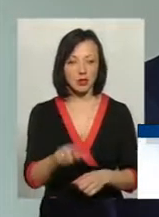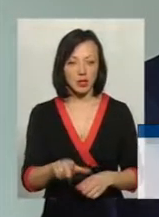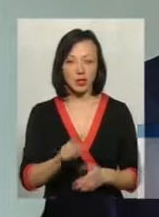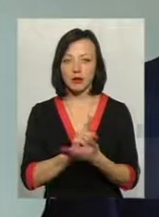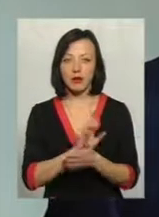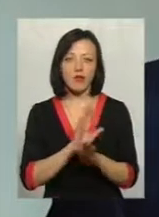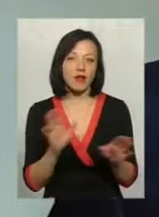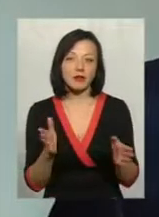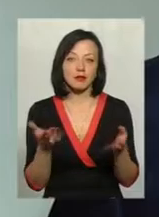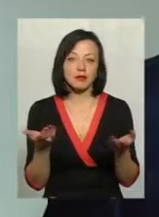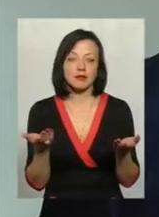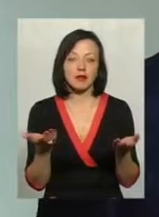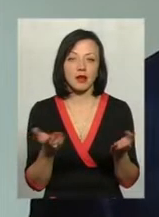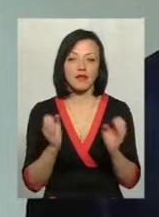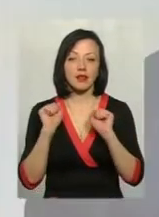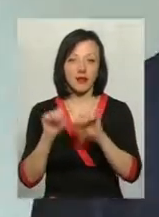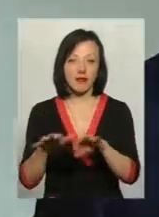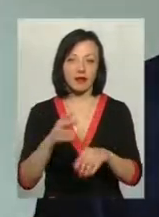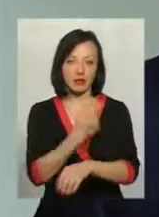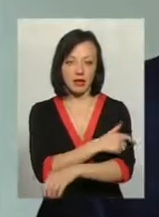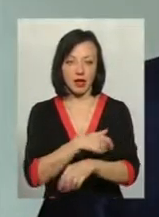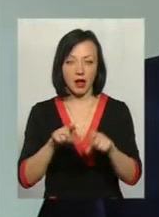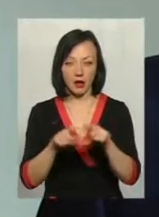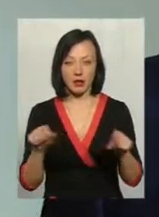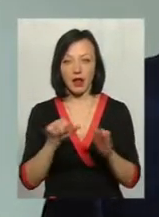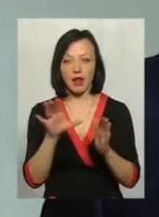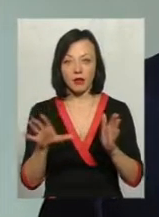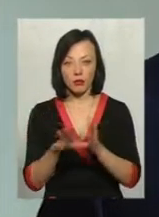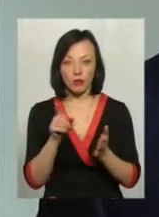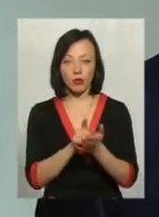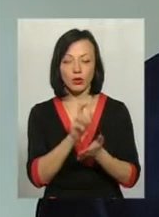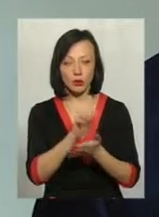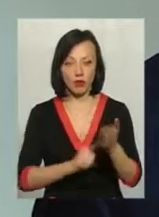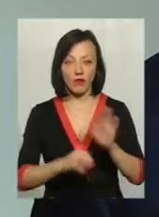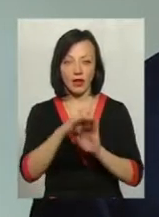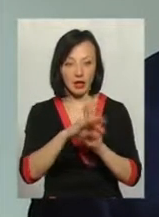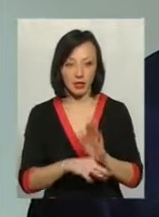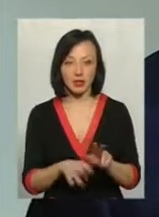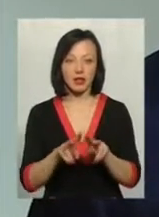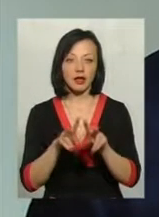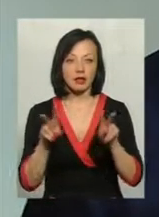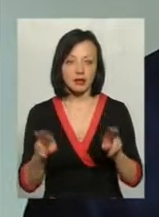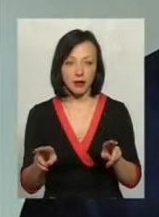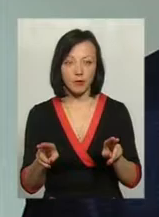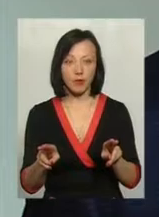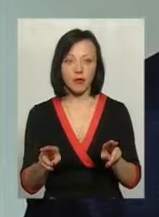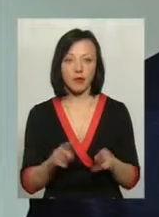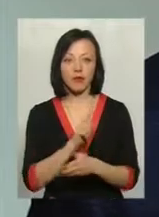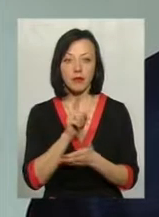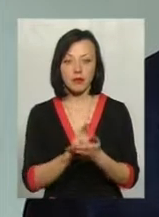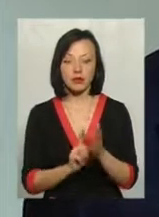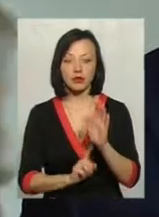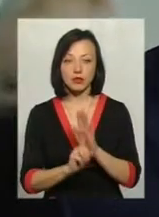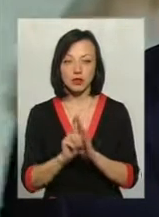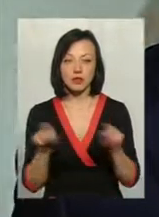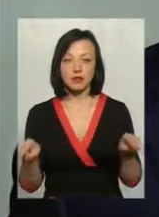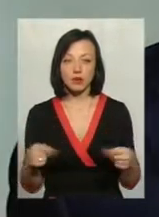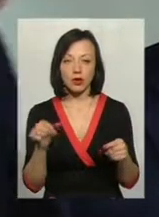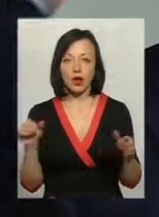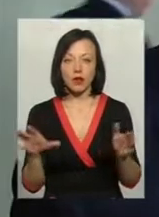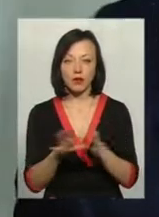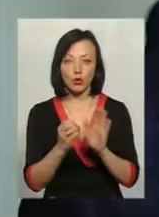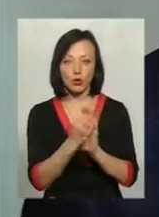повинні гіпотетично віддаватись лікарні. Електронний податковий реєстр, от точно так же. Ми повинні розпочинати створення